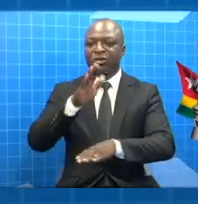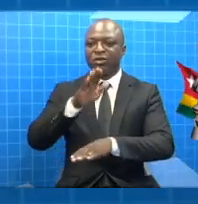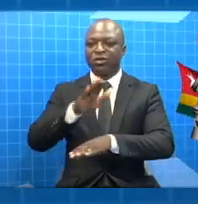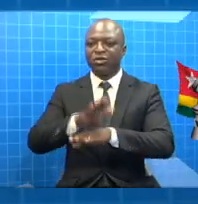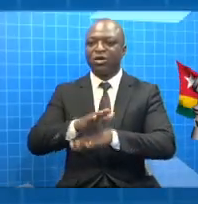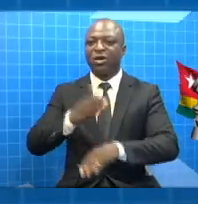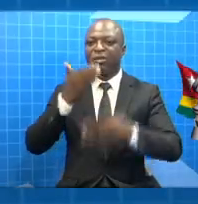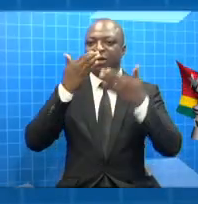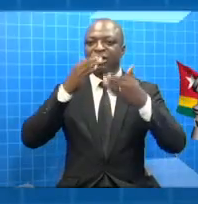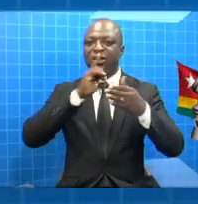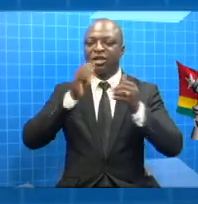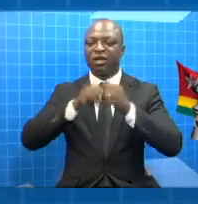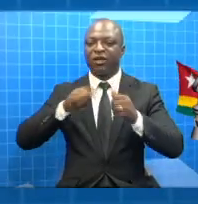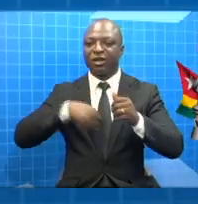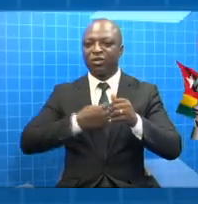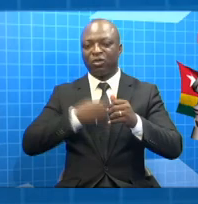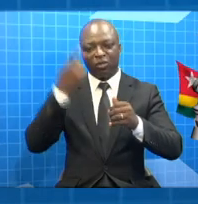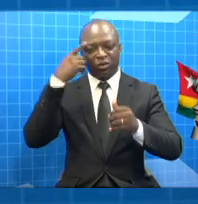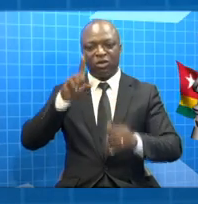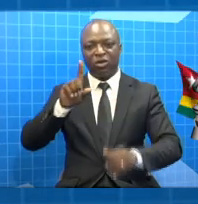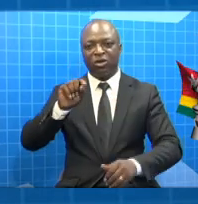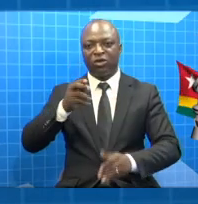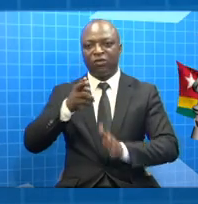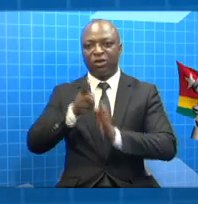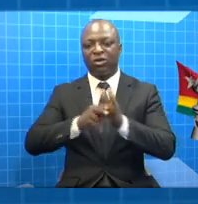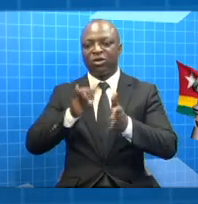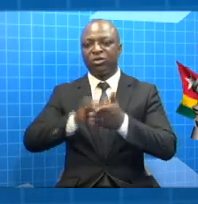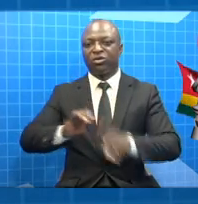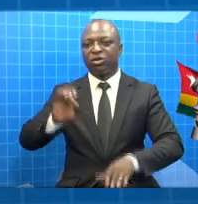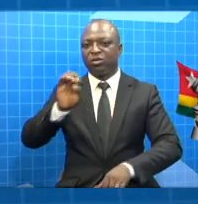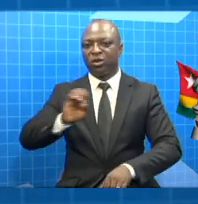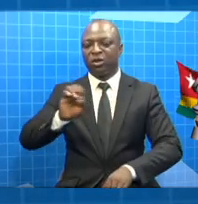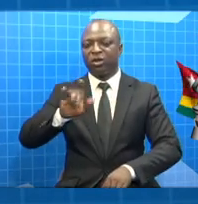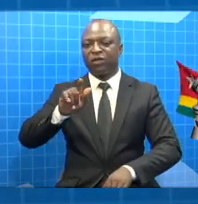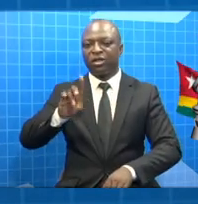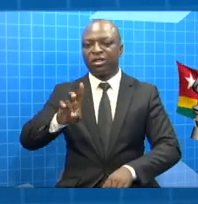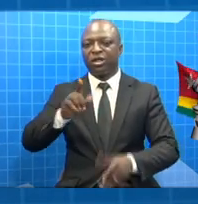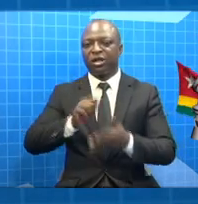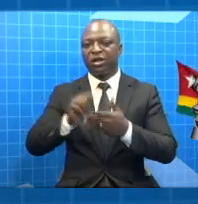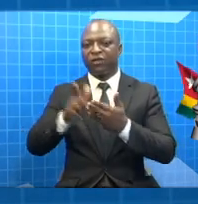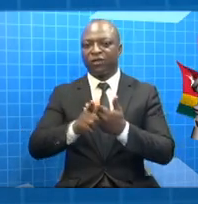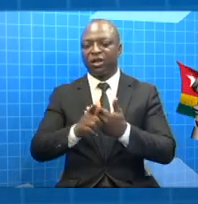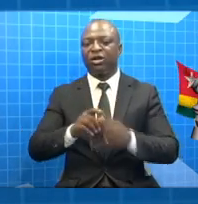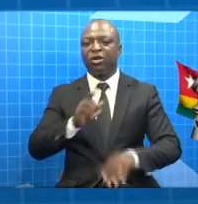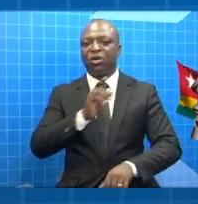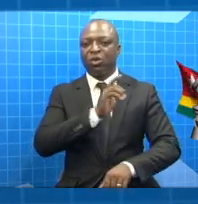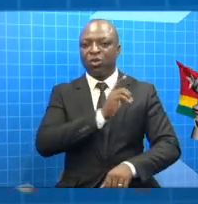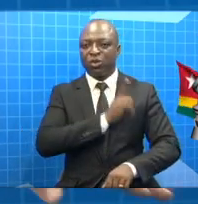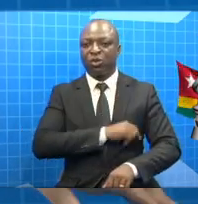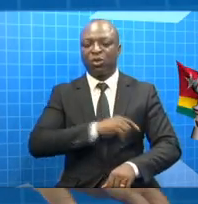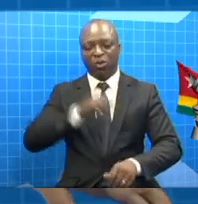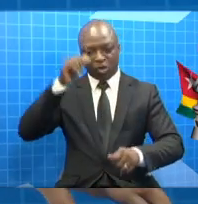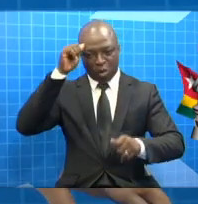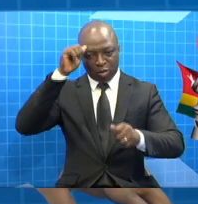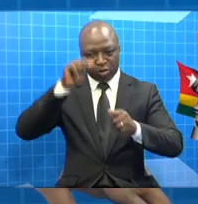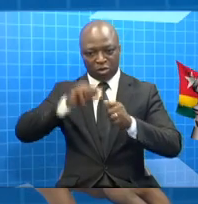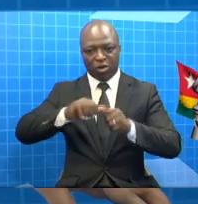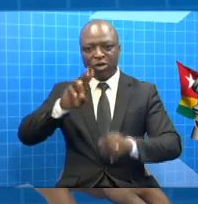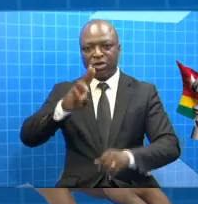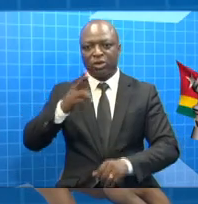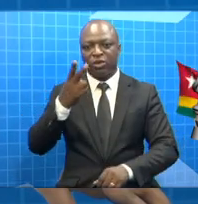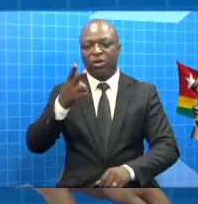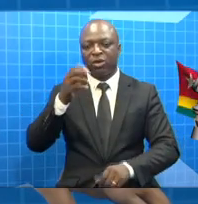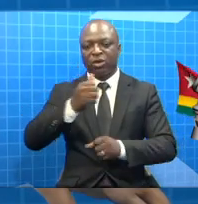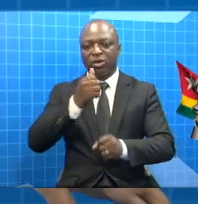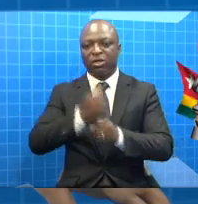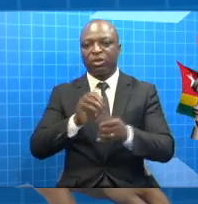Merci d'être avec nous pour le 20h de ce mercredi 27 avril. Le Togo commémore les 62 ans de